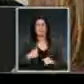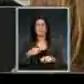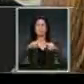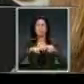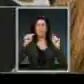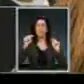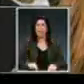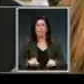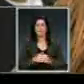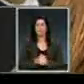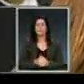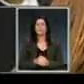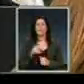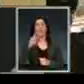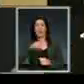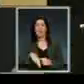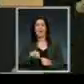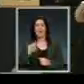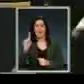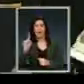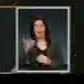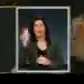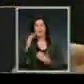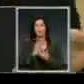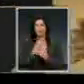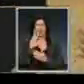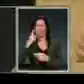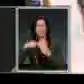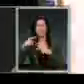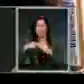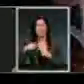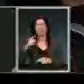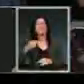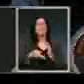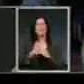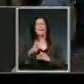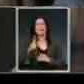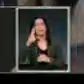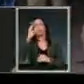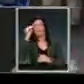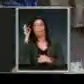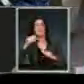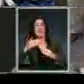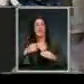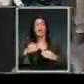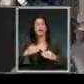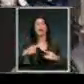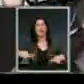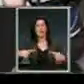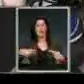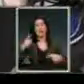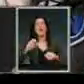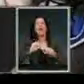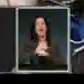בשנת 2001, לפני 13 שנים, יצאו הנחים והנחות למאבק. 77 ימים הם הפגינו מול הכנסת בשביתה